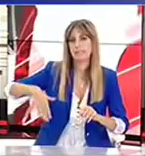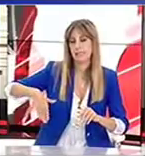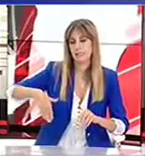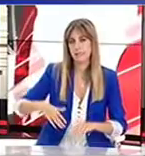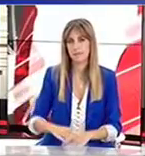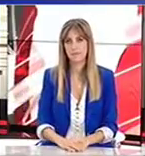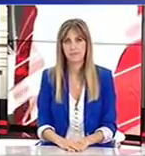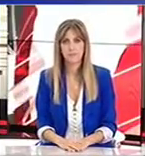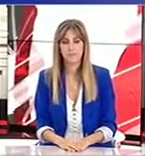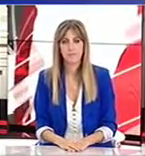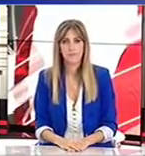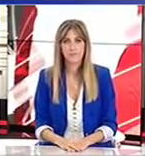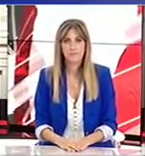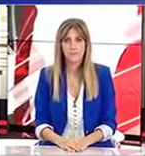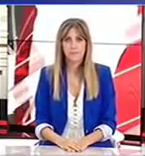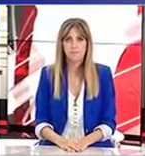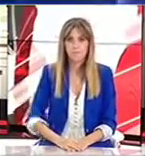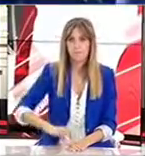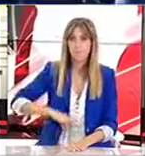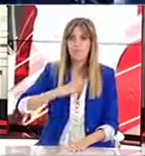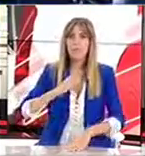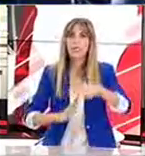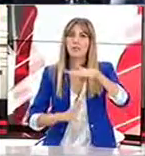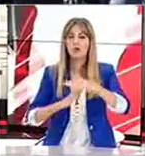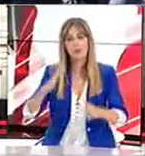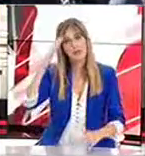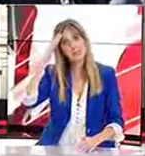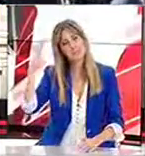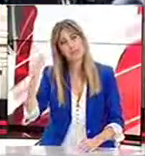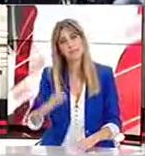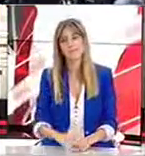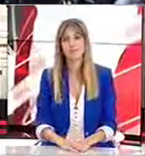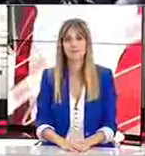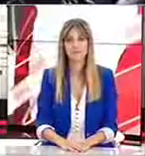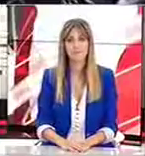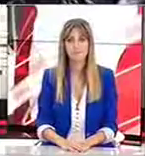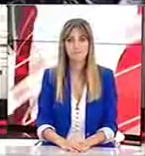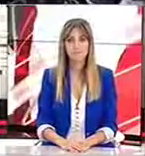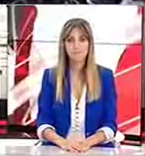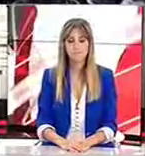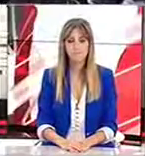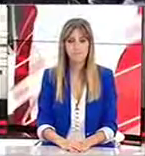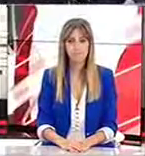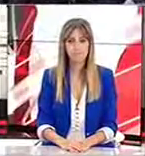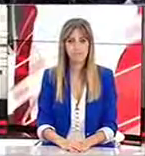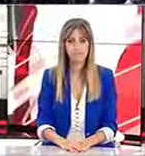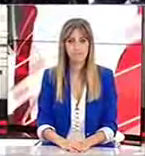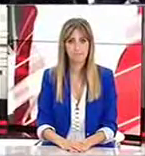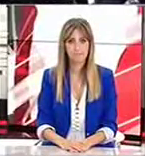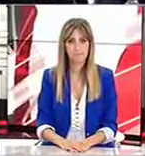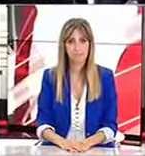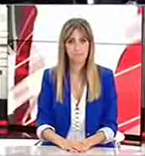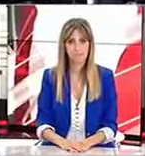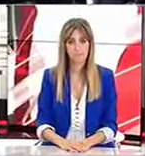Αντώνης. Κύριε Πρόεδρε, καλησπέρα σας. Ευχαριστώ. Μπορεί να βρισκόμαστε 8 μήνες πριν τις